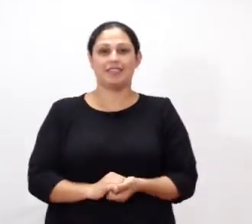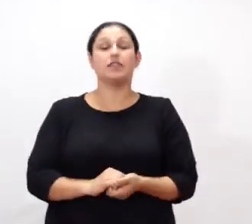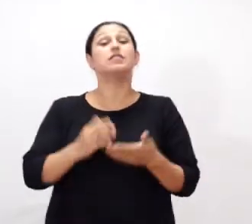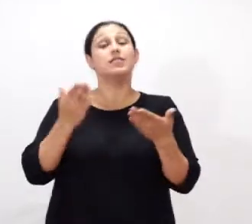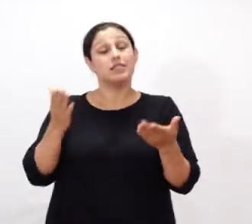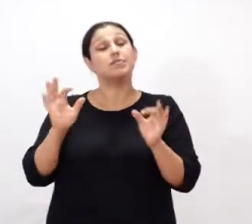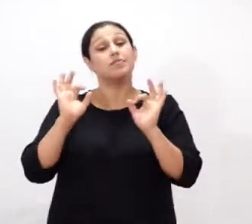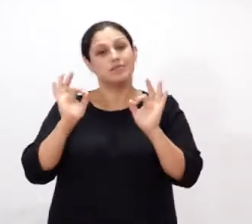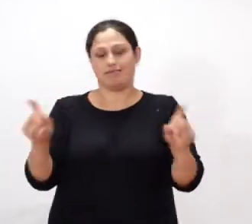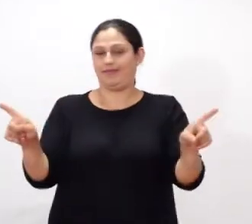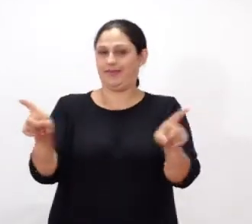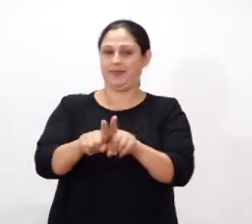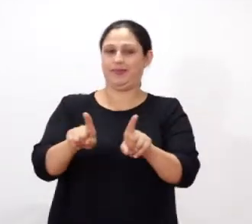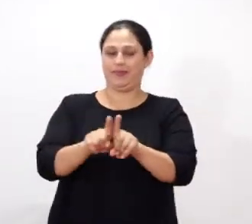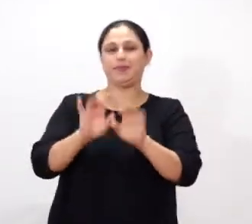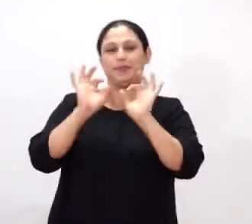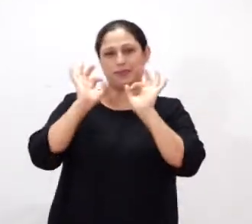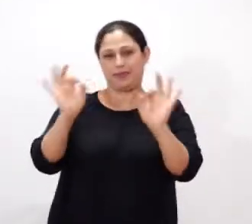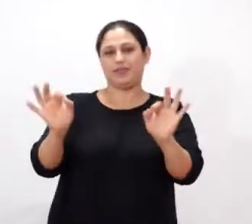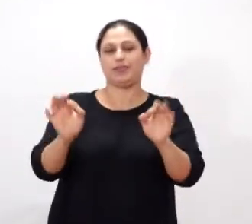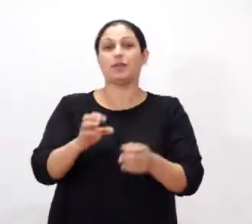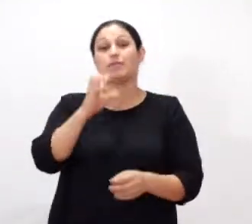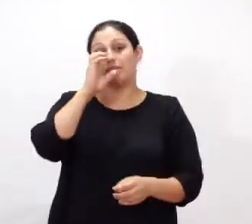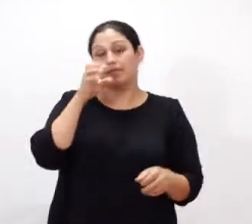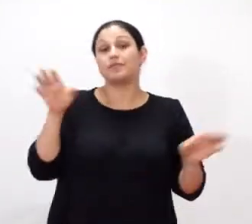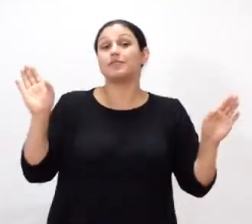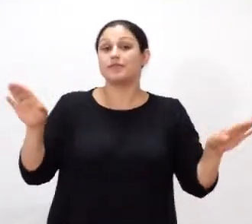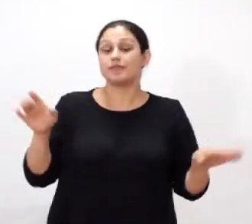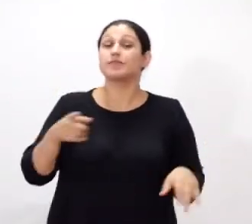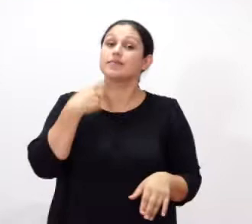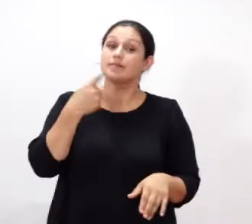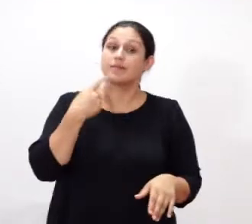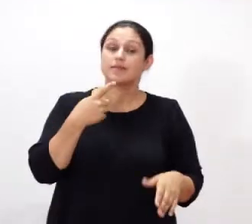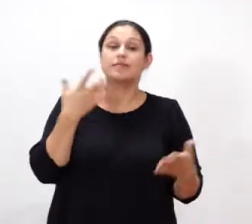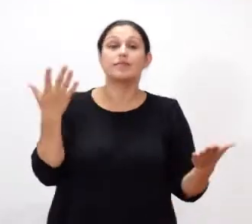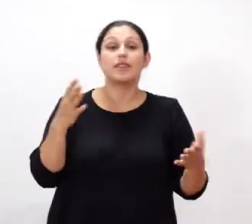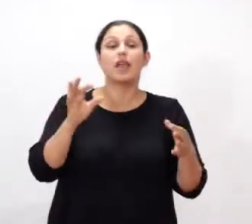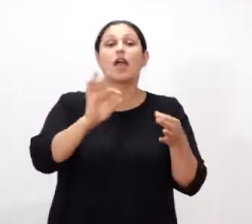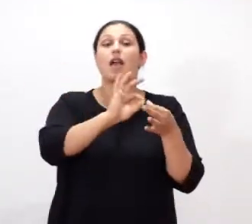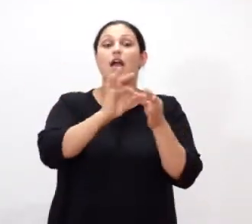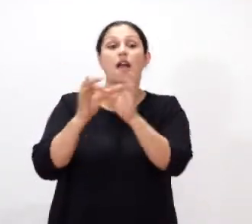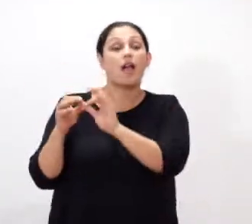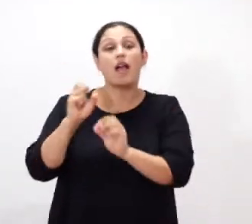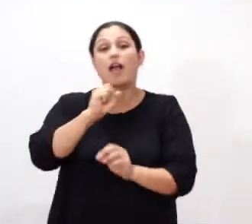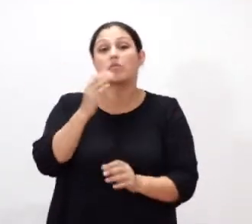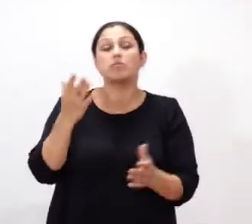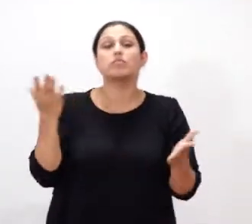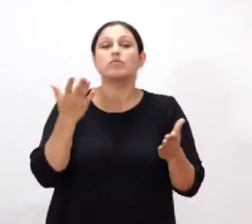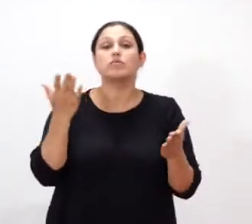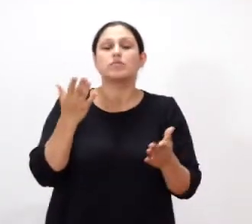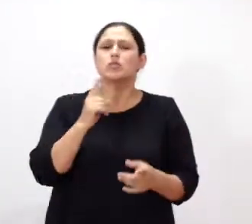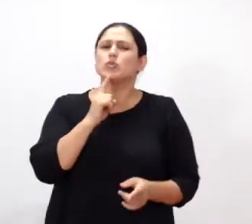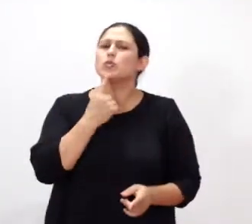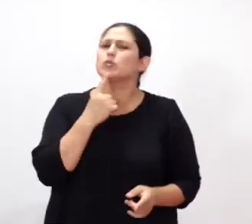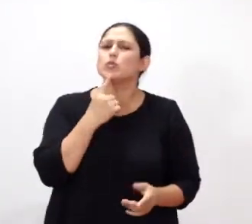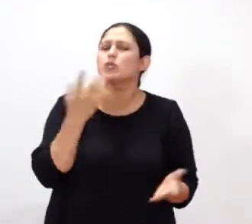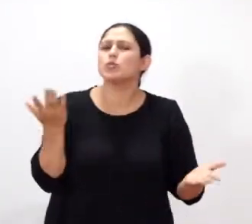انا عینن همین طور اکنون به من گوید که در الفبا تلفظ کدام حرف دشوار